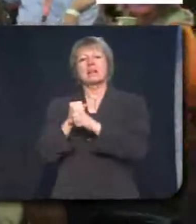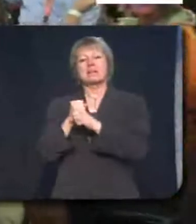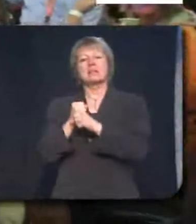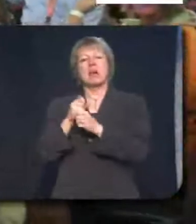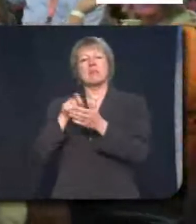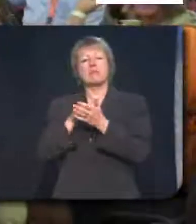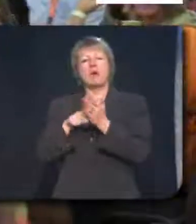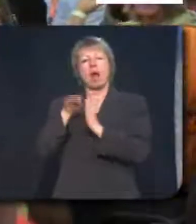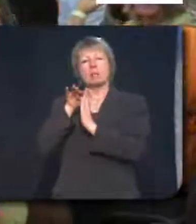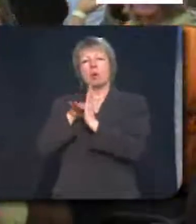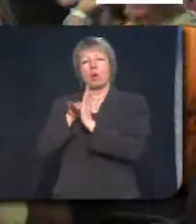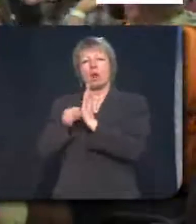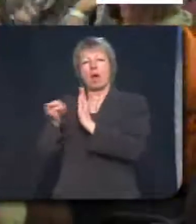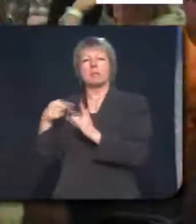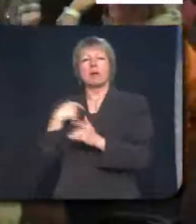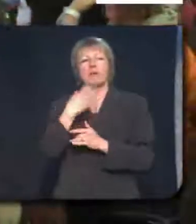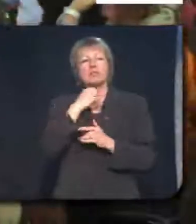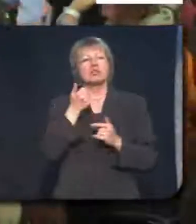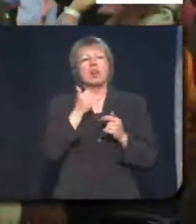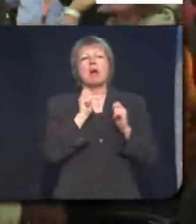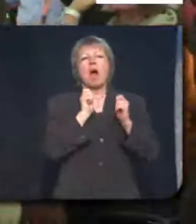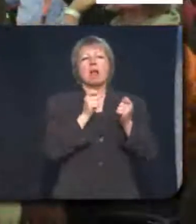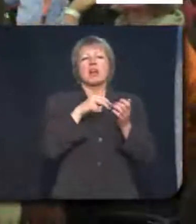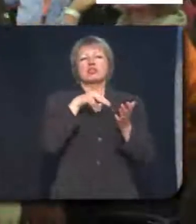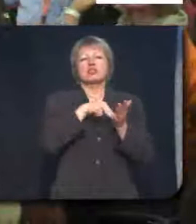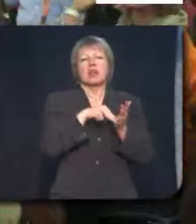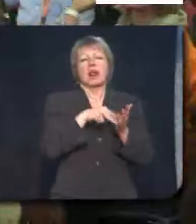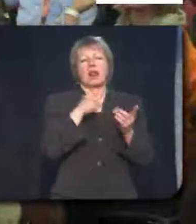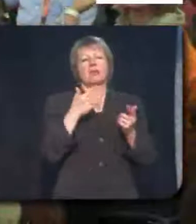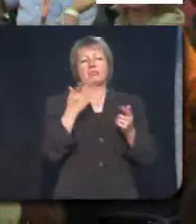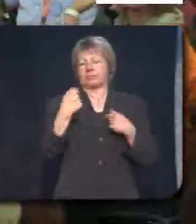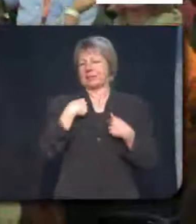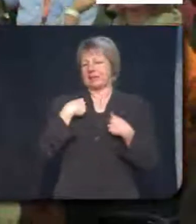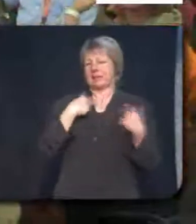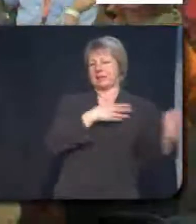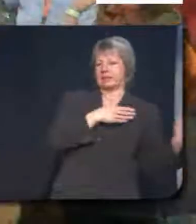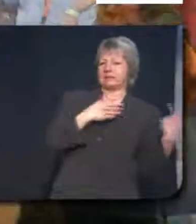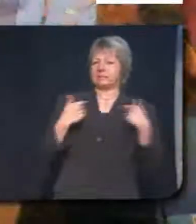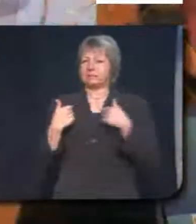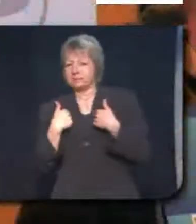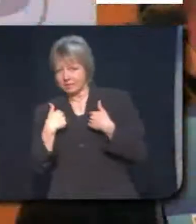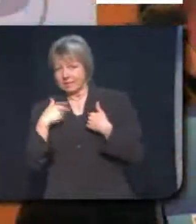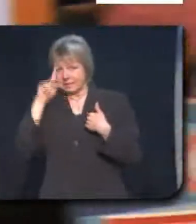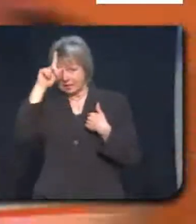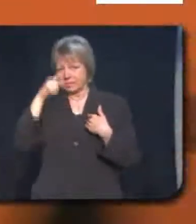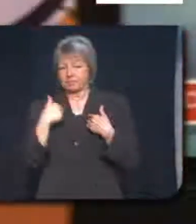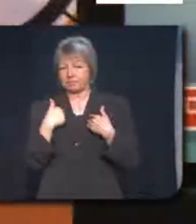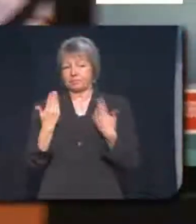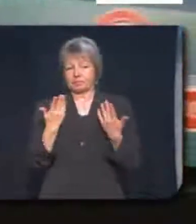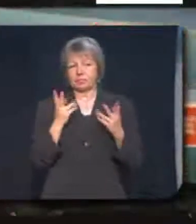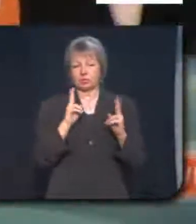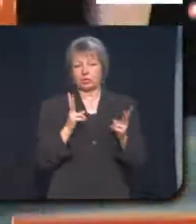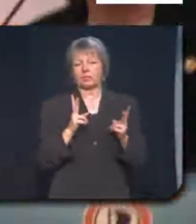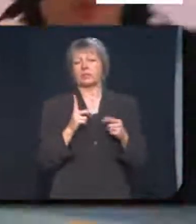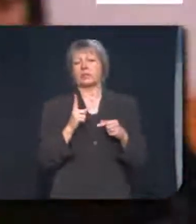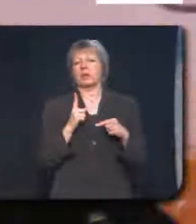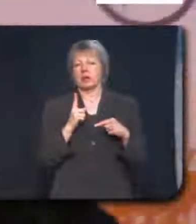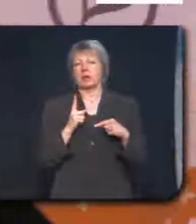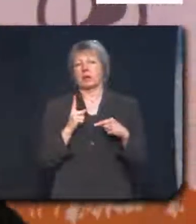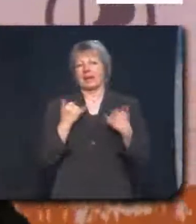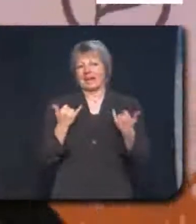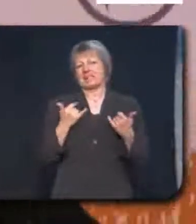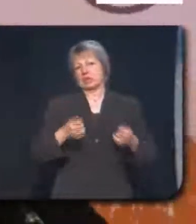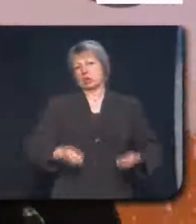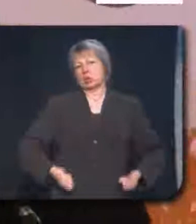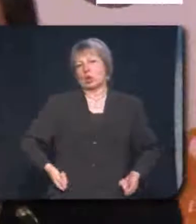jetzt eigentlich ganz gern von dem Antragsteller bestätigt dafür bin ich jetzt hier der war auch schon mit 138 mit drin wurde positiv abgestimmt und ist deswegen